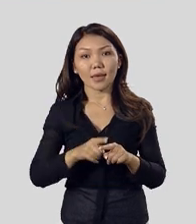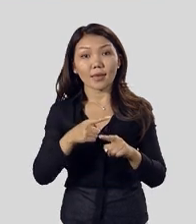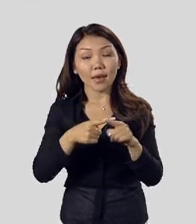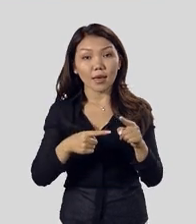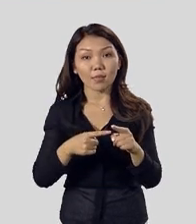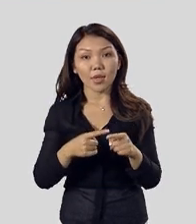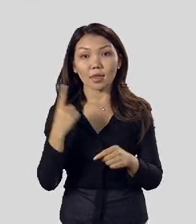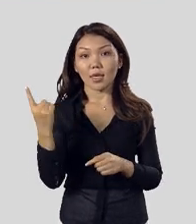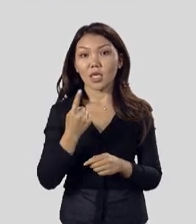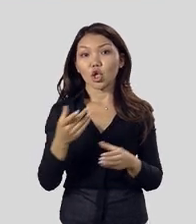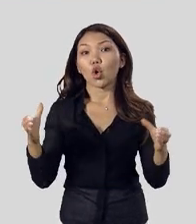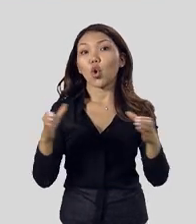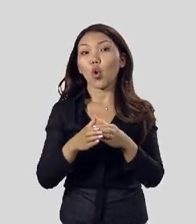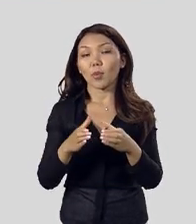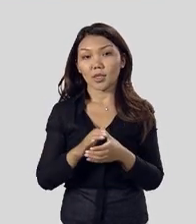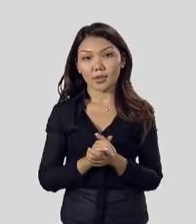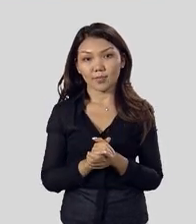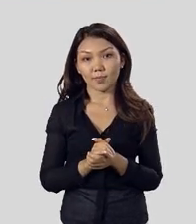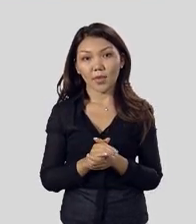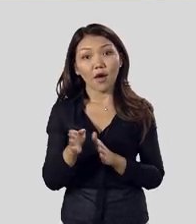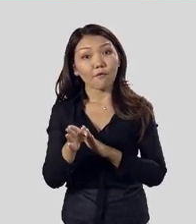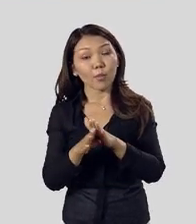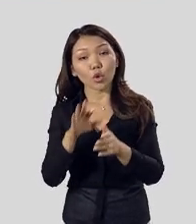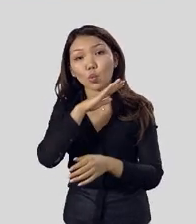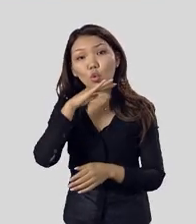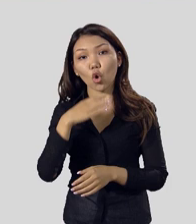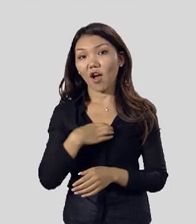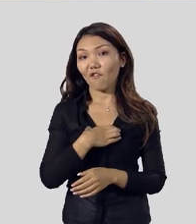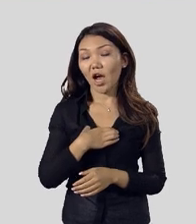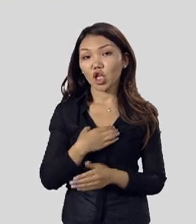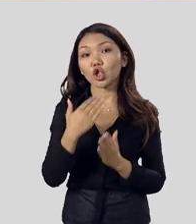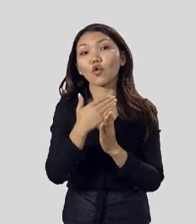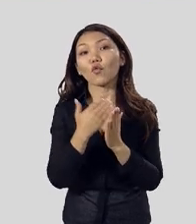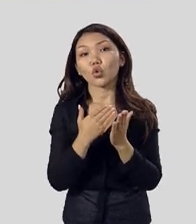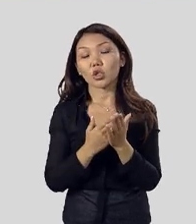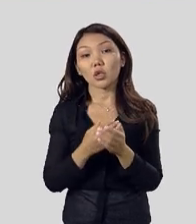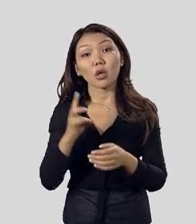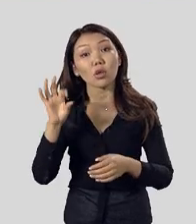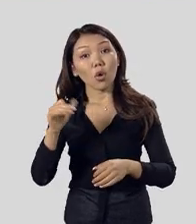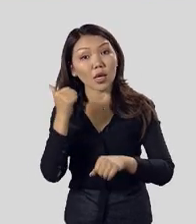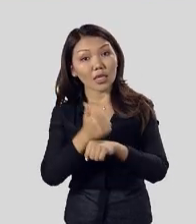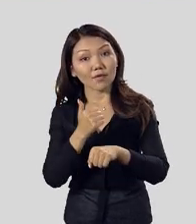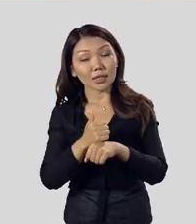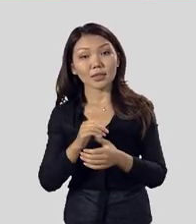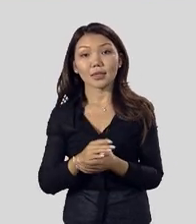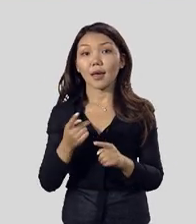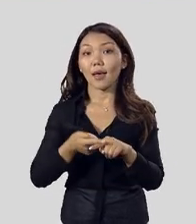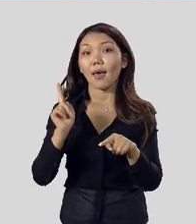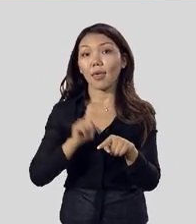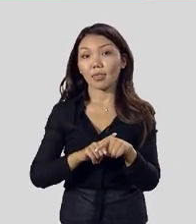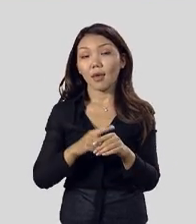комплекс комплекс гольджи выполняет много важных функций но главный из них это